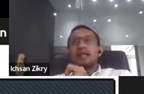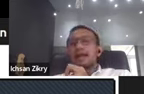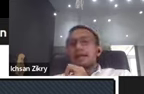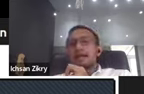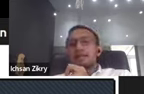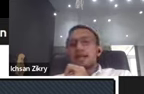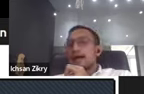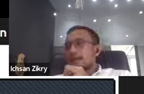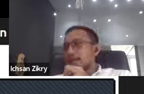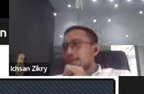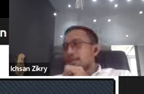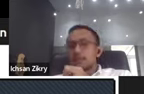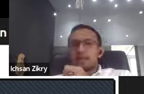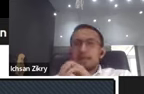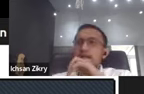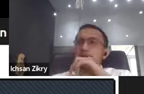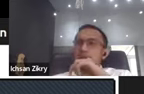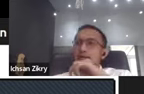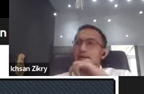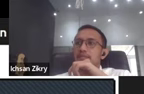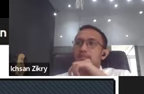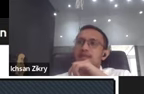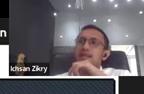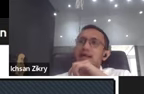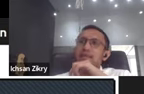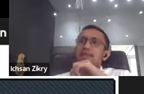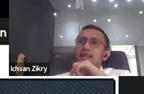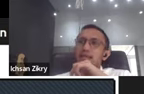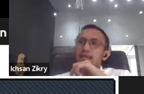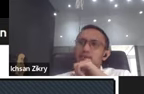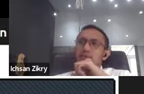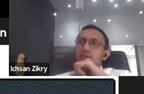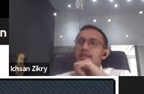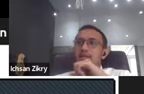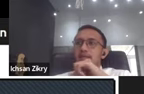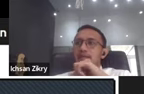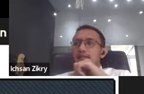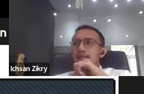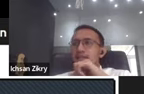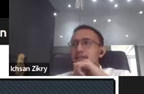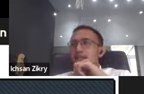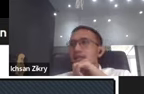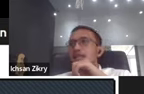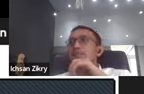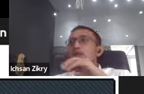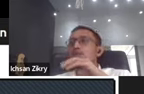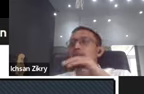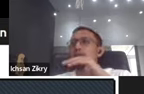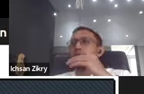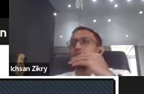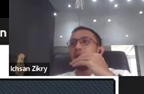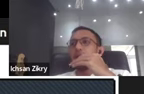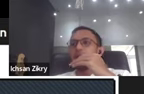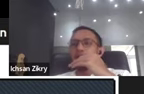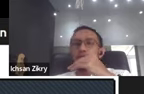tambahan kewenangan yang kelihatannya sederhana, tapi sebenarnya ini sangat penting untuk dikritisi. Ini bukan cuma